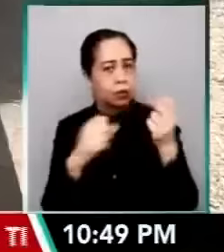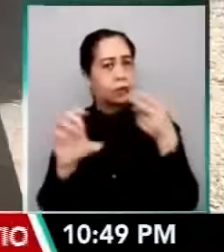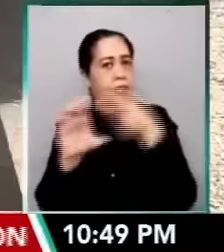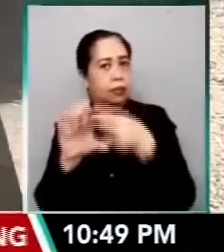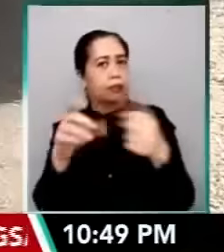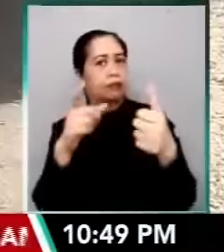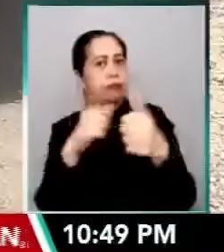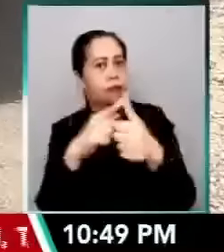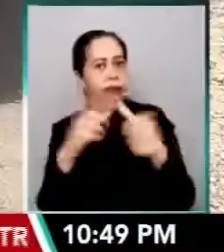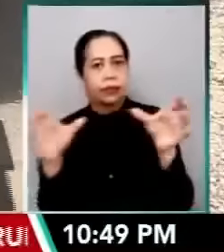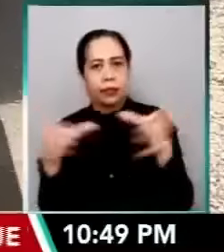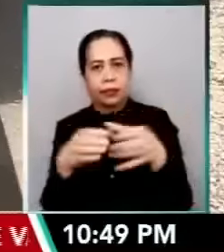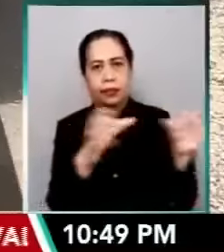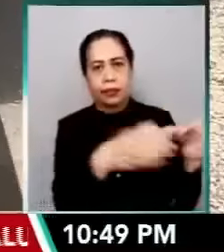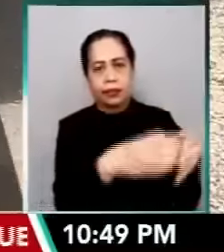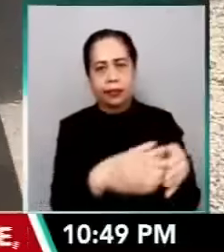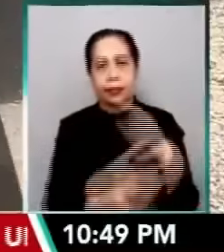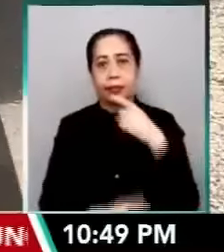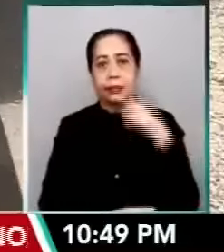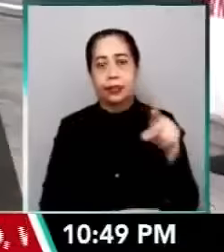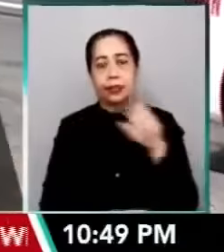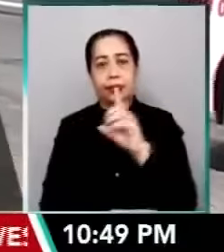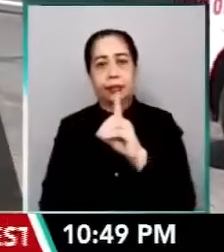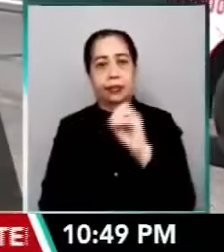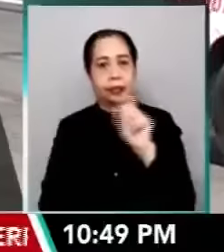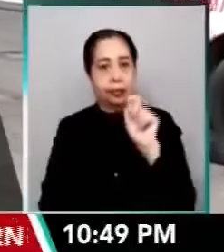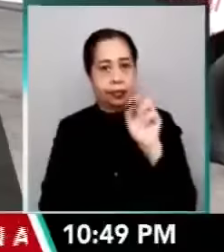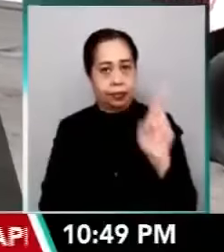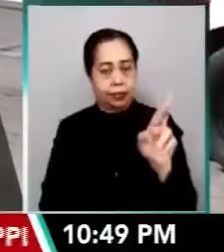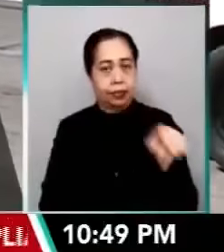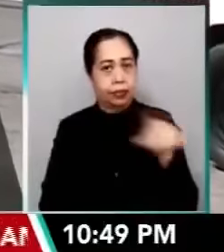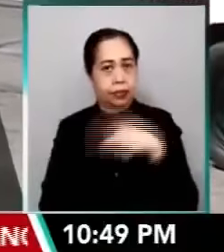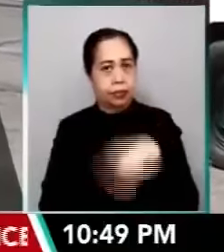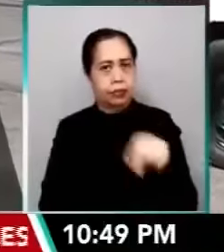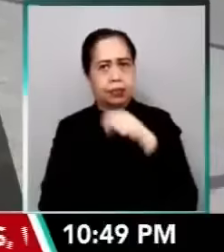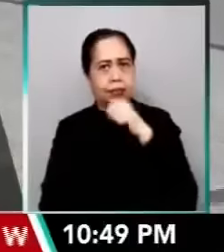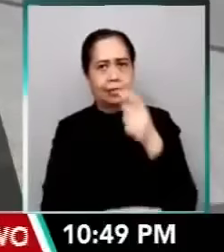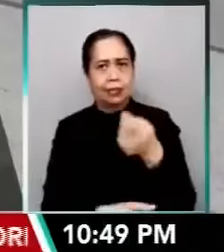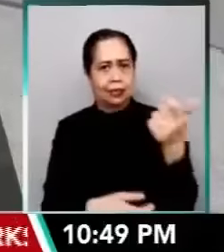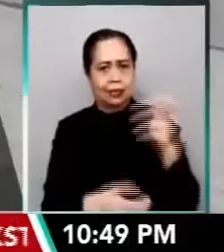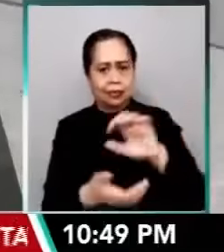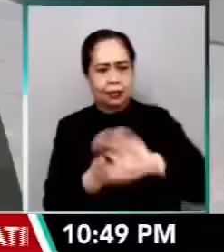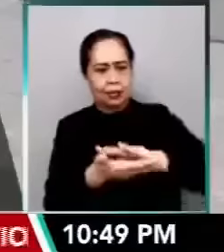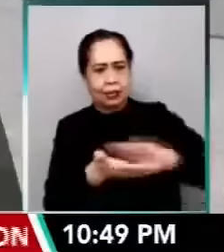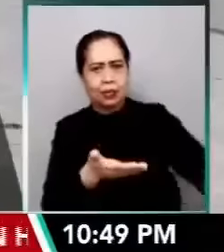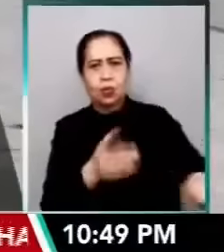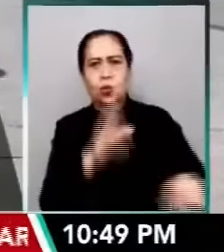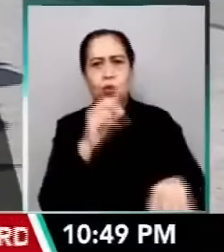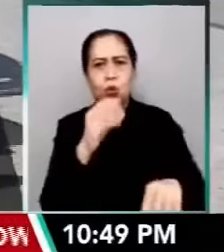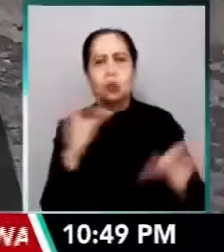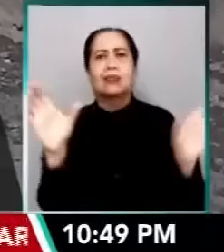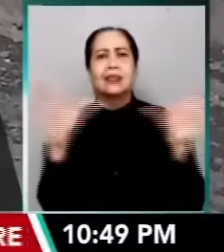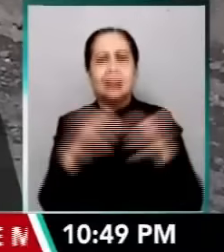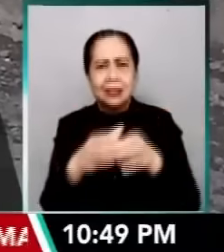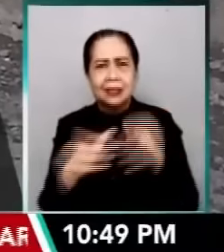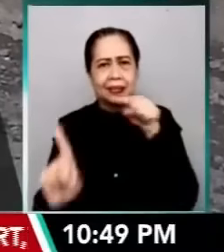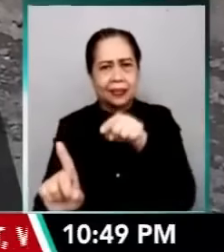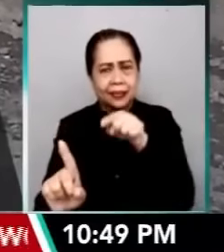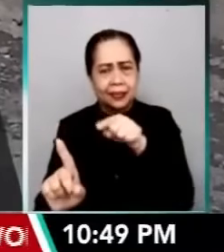consolidation. Sabi naman ng Department of Transportation, hindi phase-out ang pinag-uusapan, kundi consolidation o pagsali lang sa